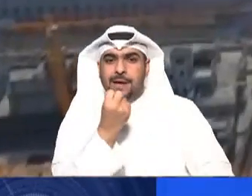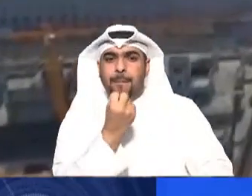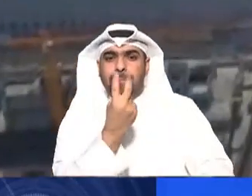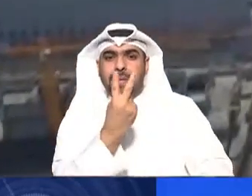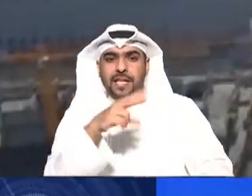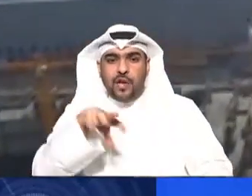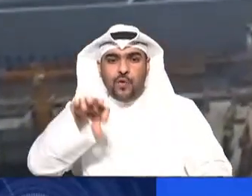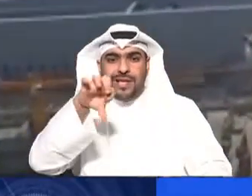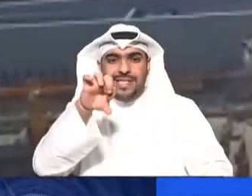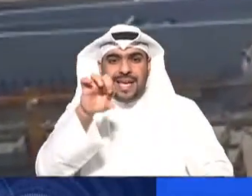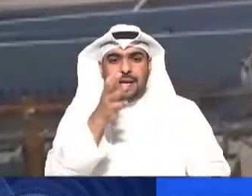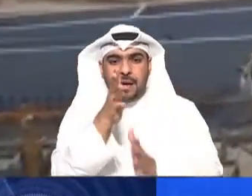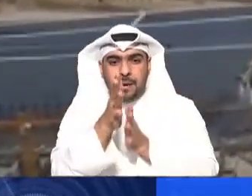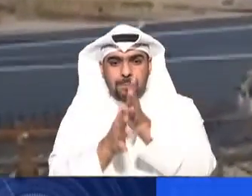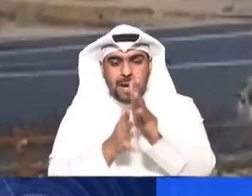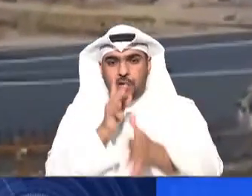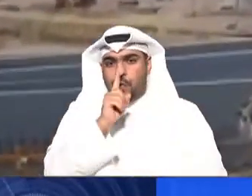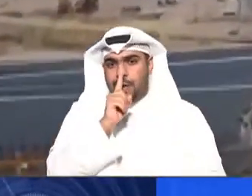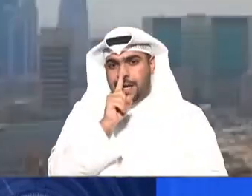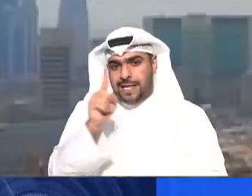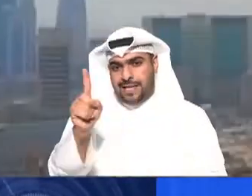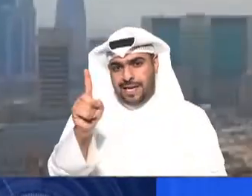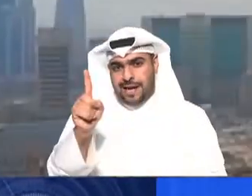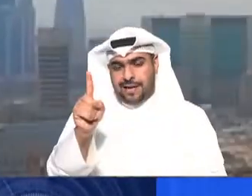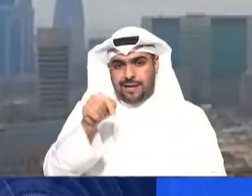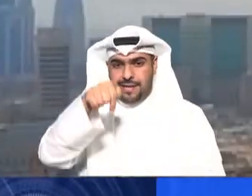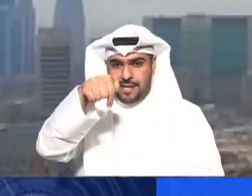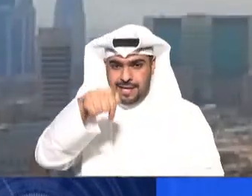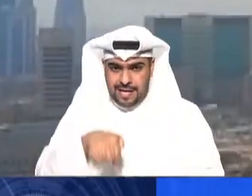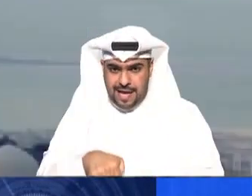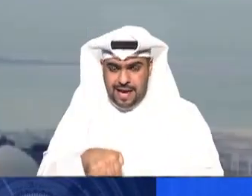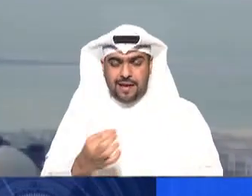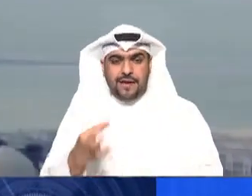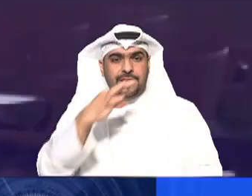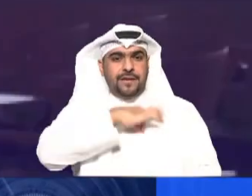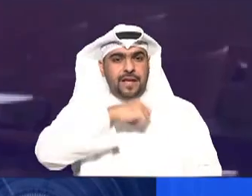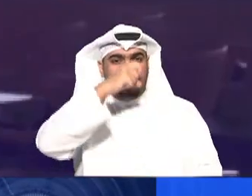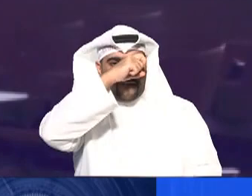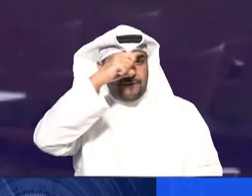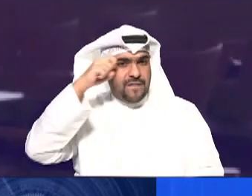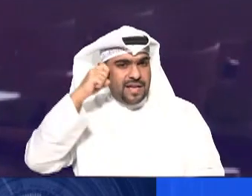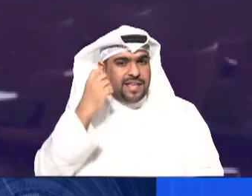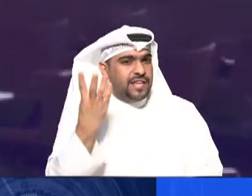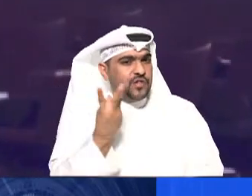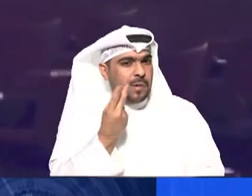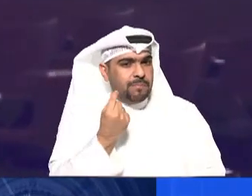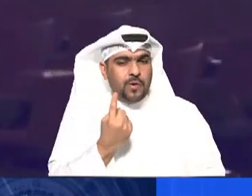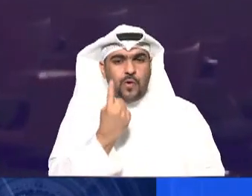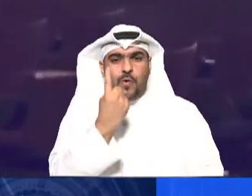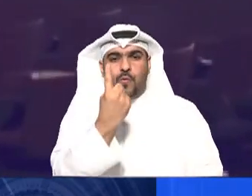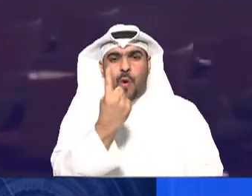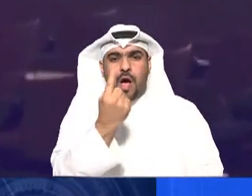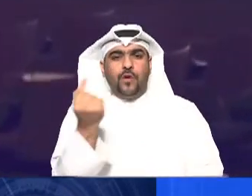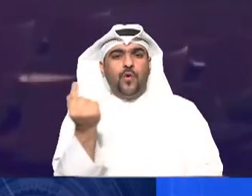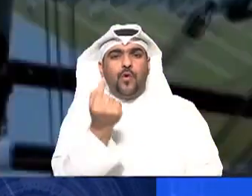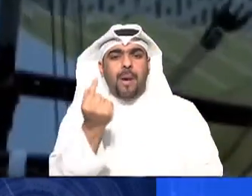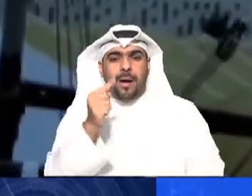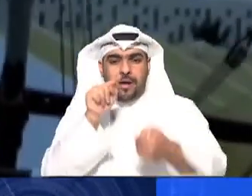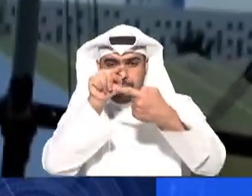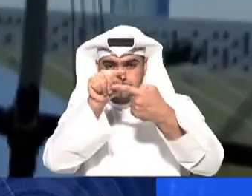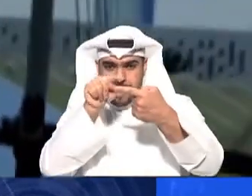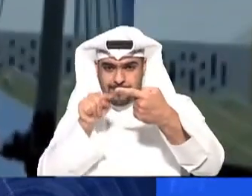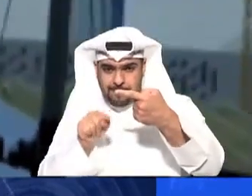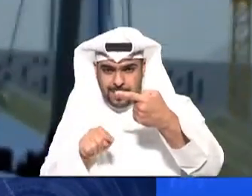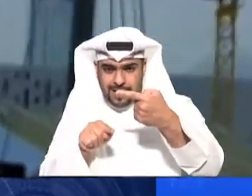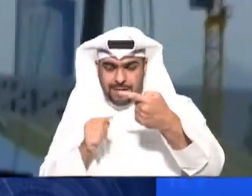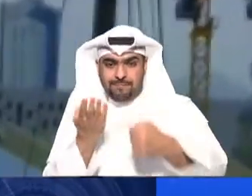المركزي أن أجل الإصدار 3 أشهر بمعدل عائد 1.25%، وكان المركزي قد أصدر في 26 من